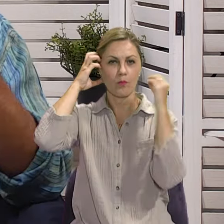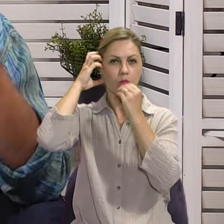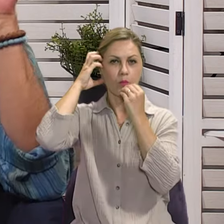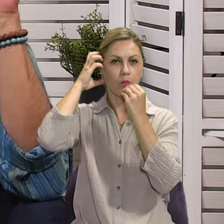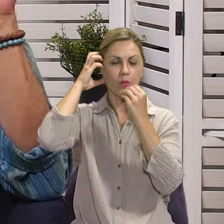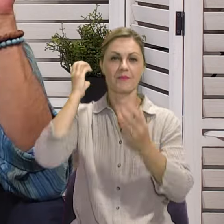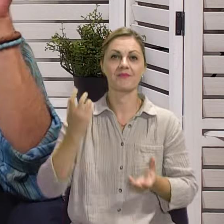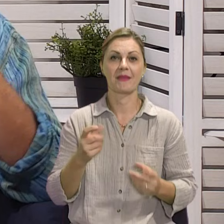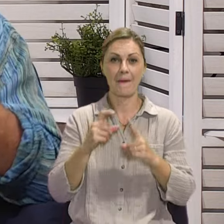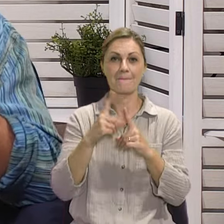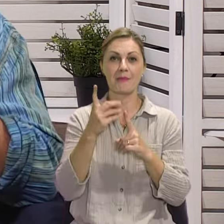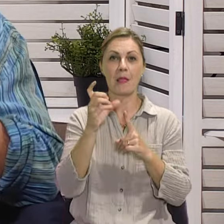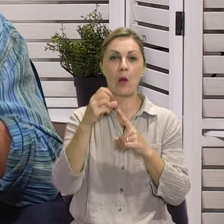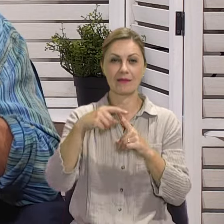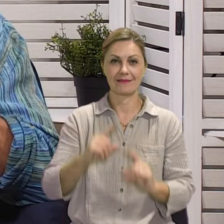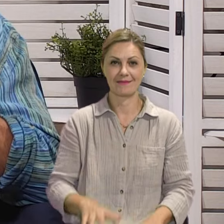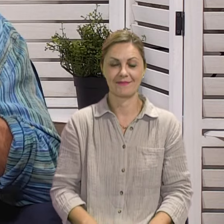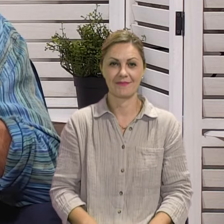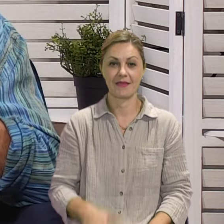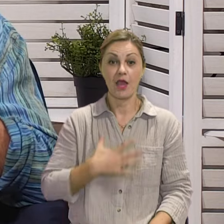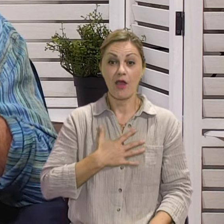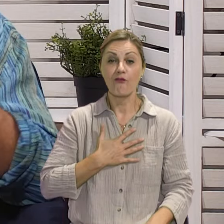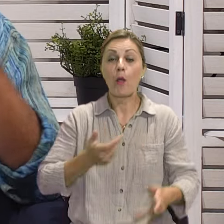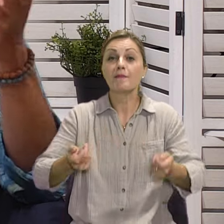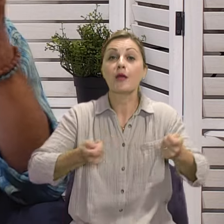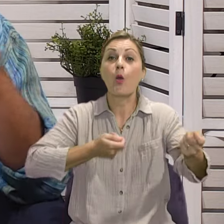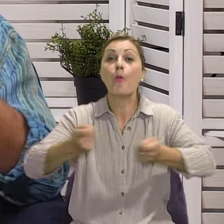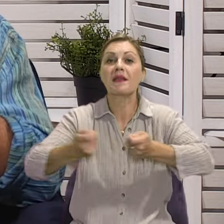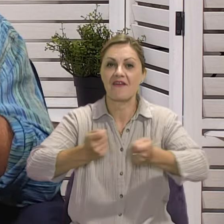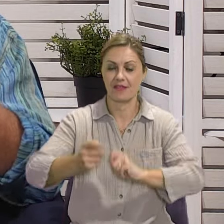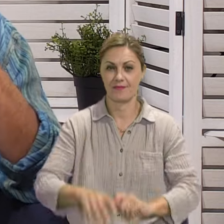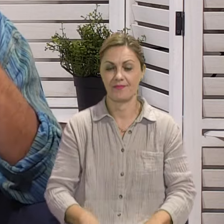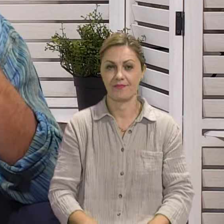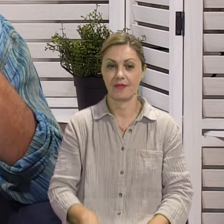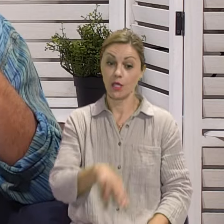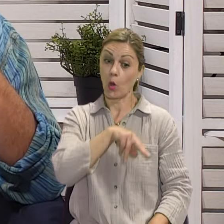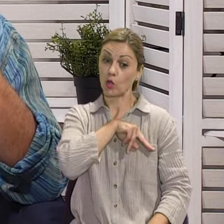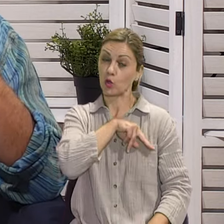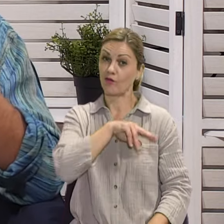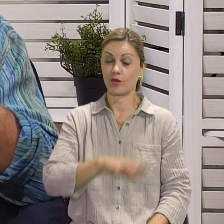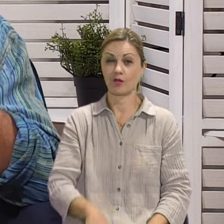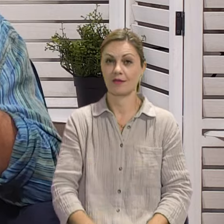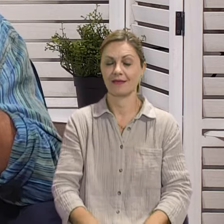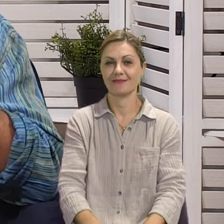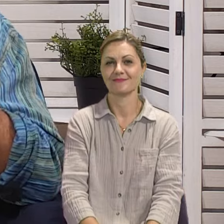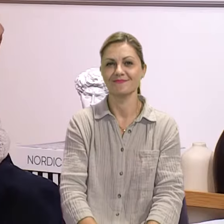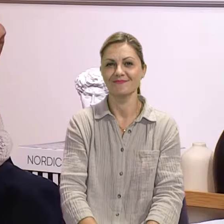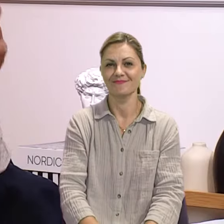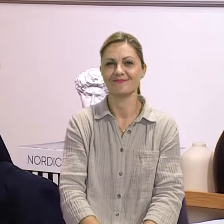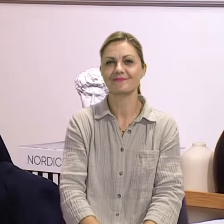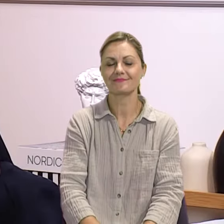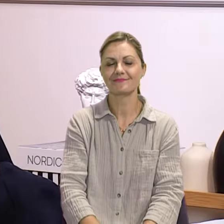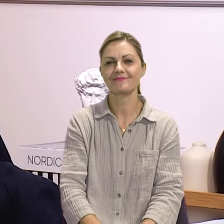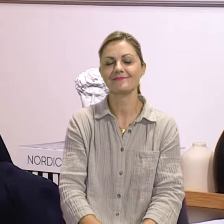Opet nekakva upravljačka funkcija, ali na jedan drugi i odgovorna. Neki šapići moraju biti u